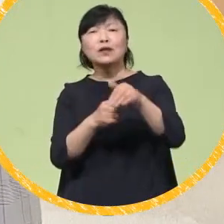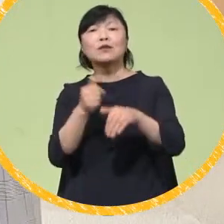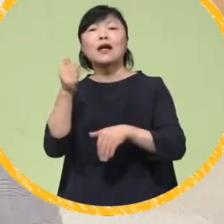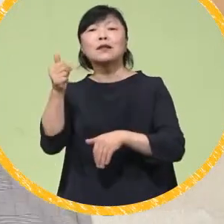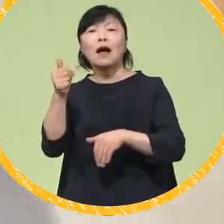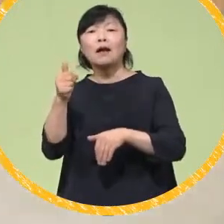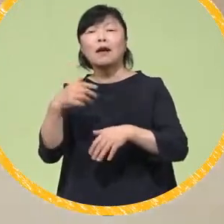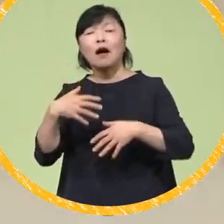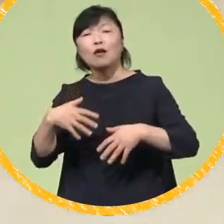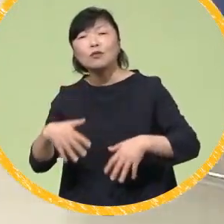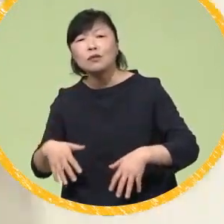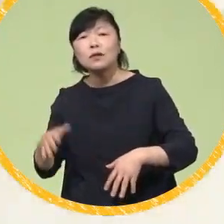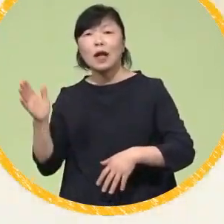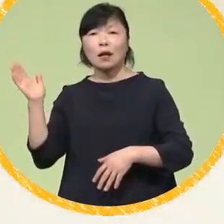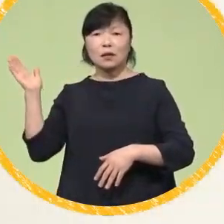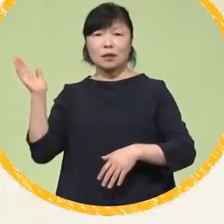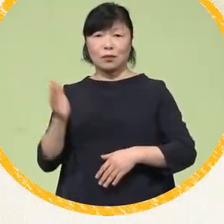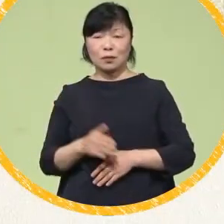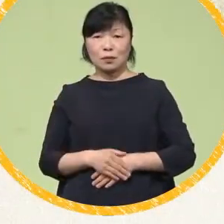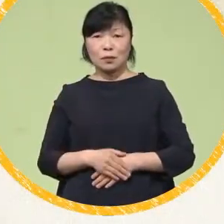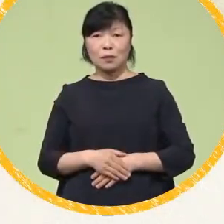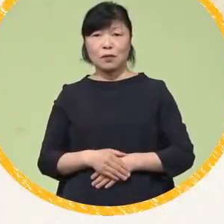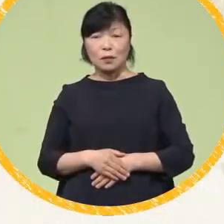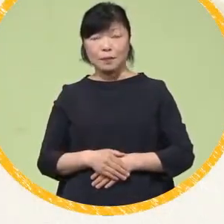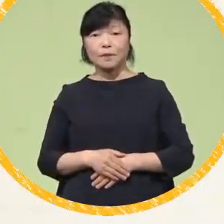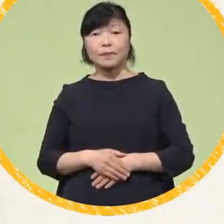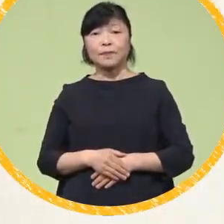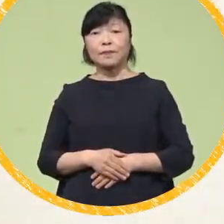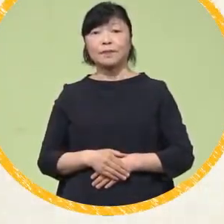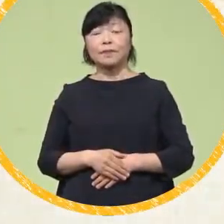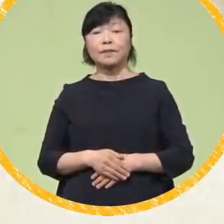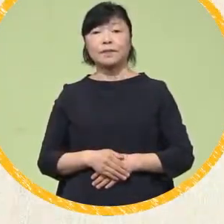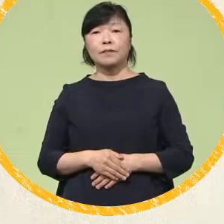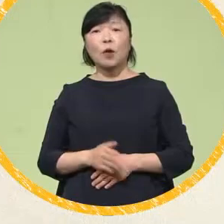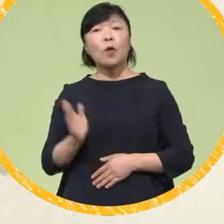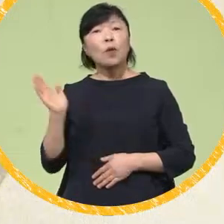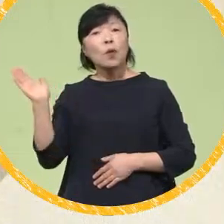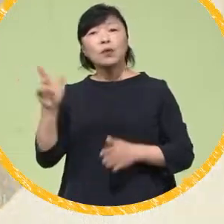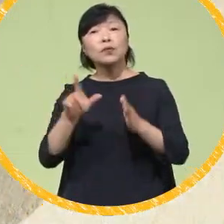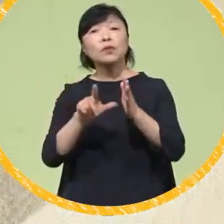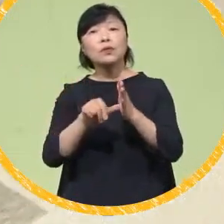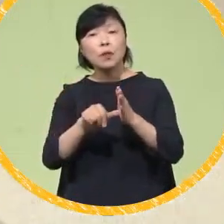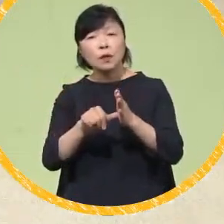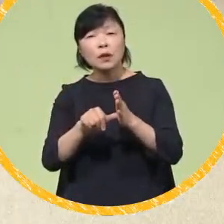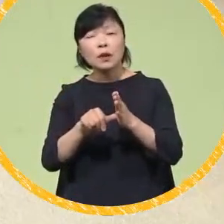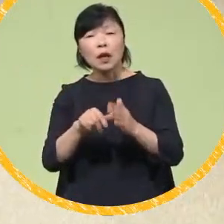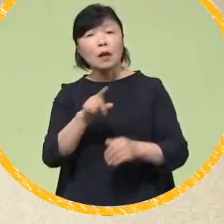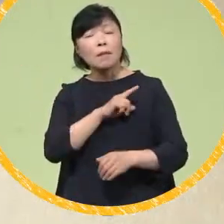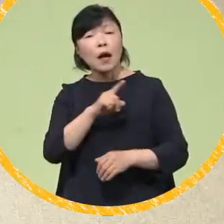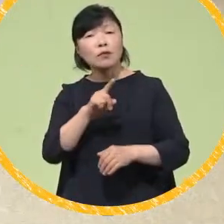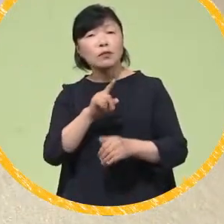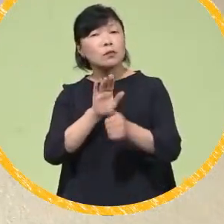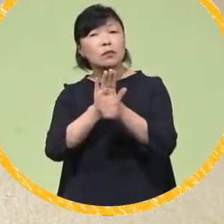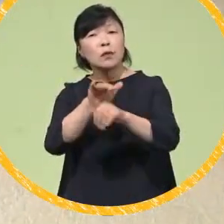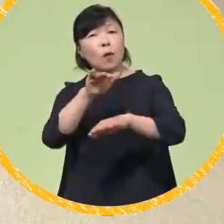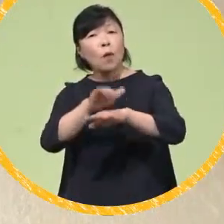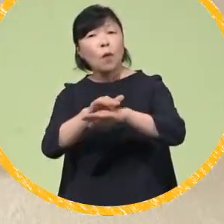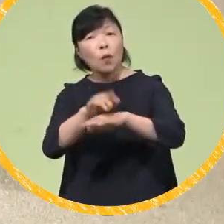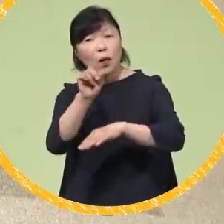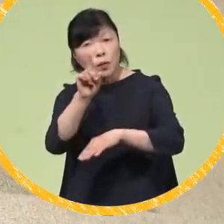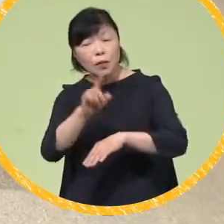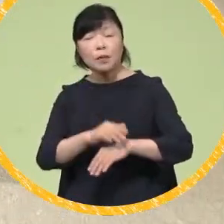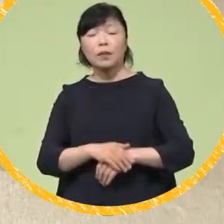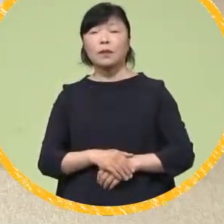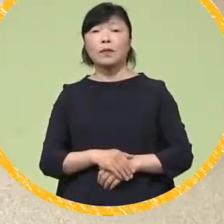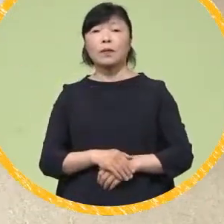がもうぐったりしてますけれどもちょっと行ってみましょう、はい、こういった場合まず何から始めればいい